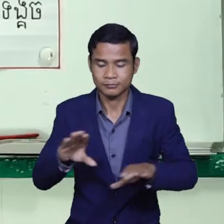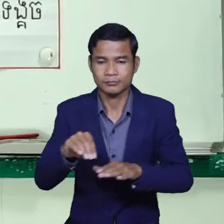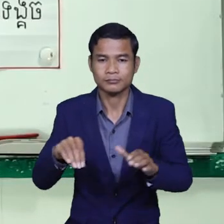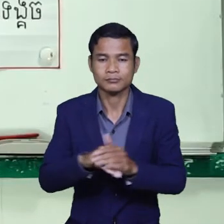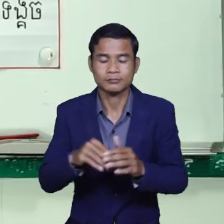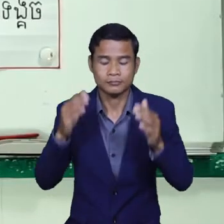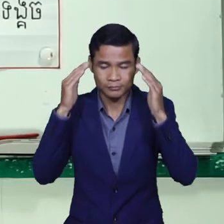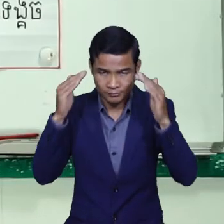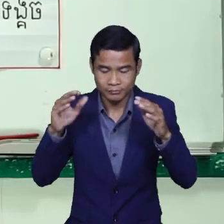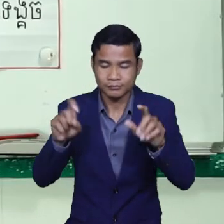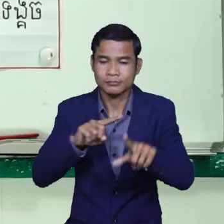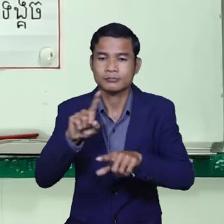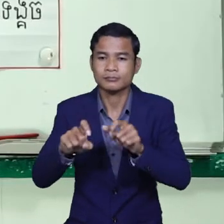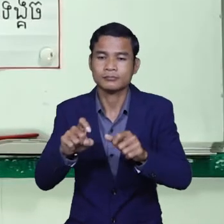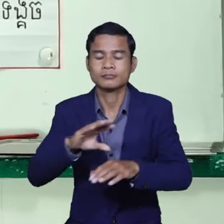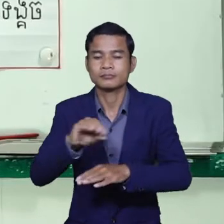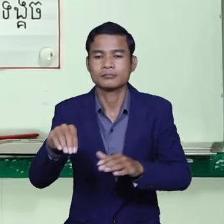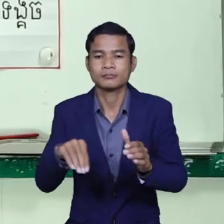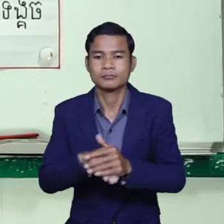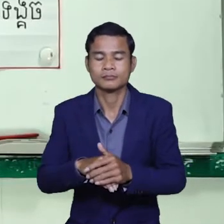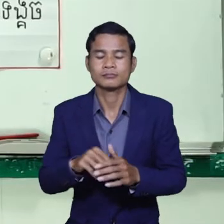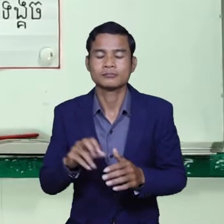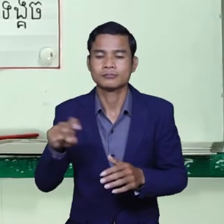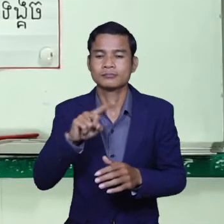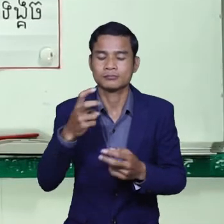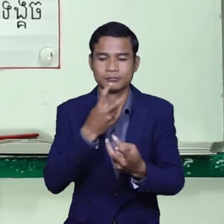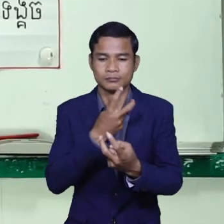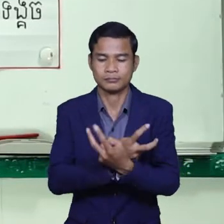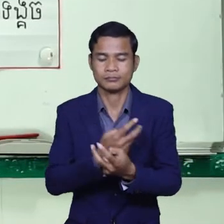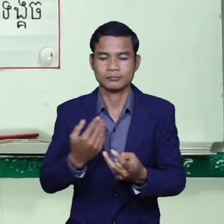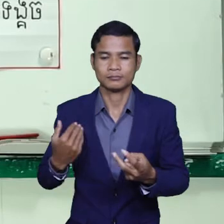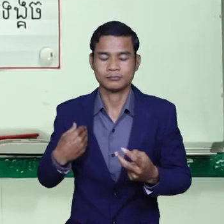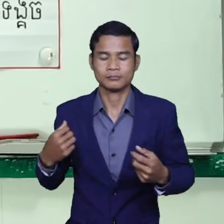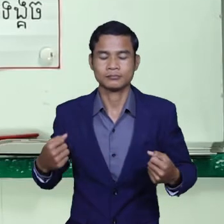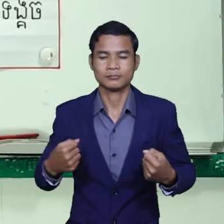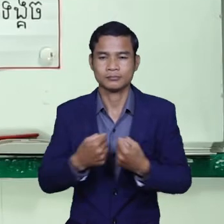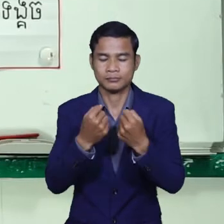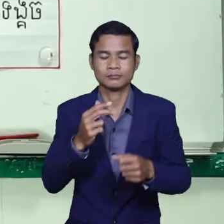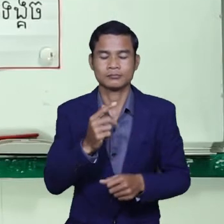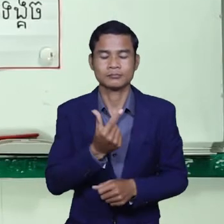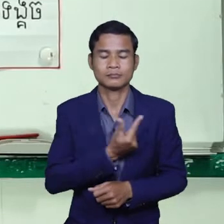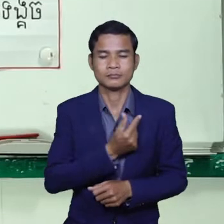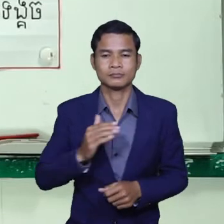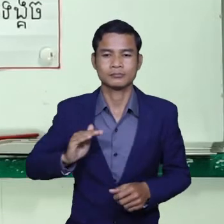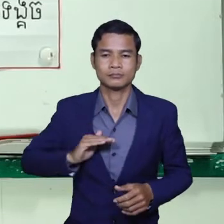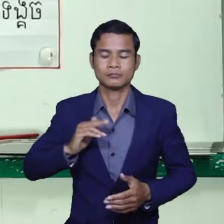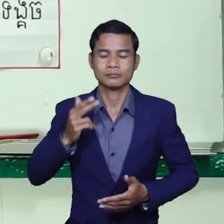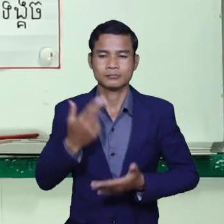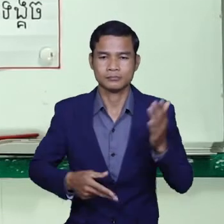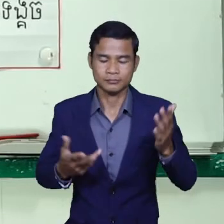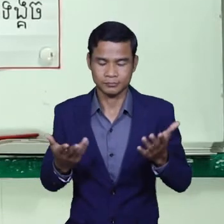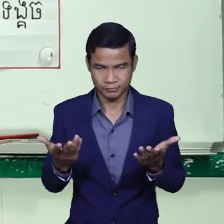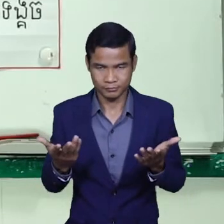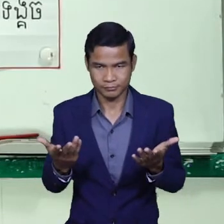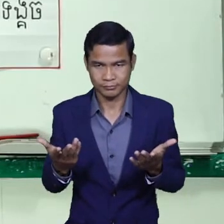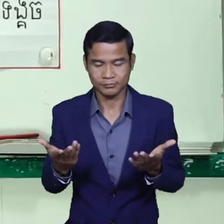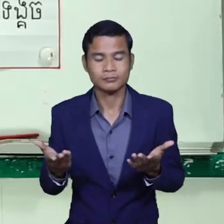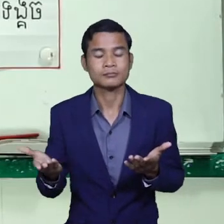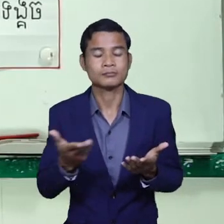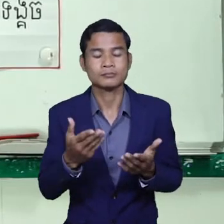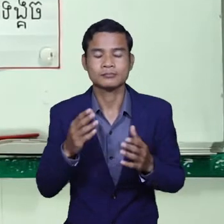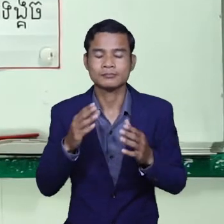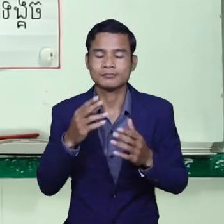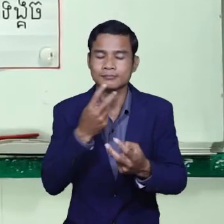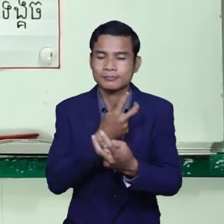ស្ដាប់សំណួរទាំងអស់គ្នាចាតើឆ្អឹងចាមានគ្រោះថ្នាក់ចាដោយសារអ្វីចាអញ្ចឹងកូនគិតបន្តិចមើលកូនតើឆ្អឹ